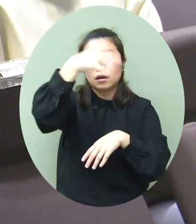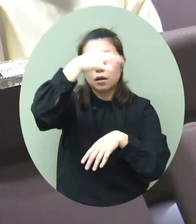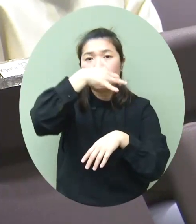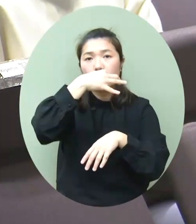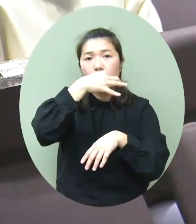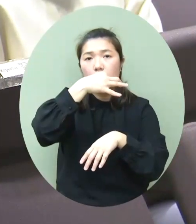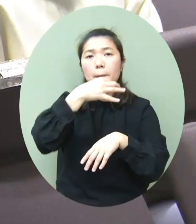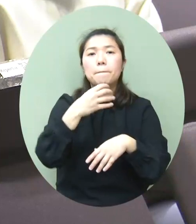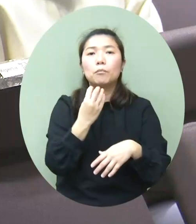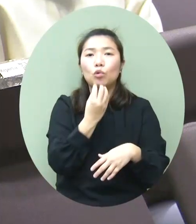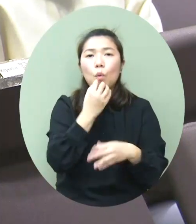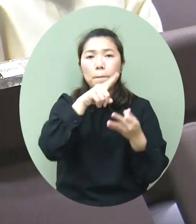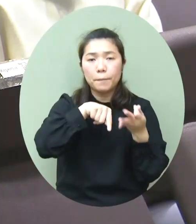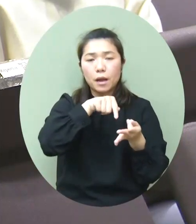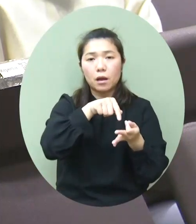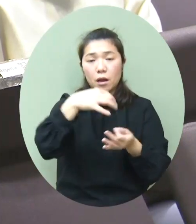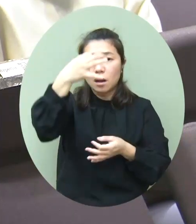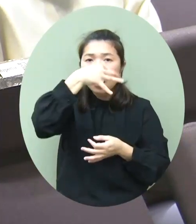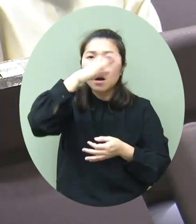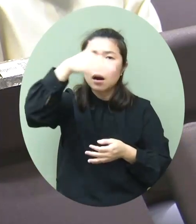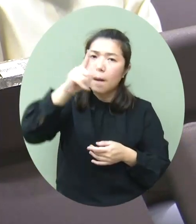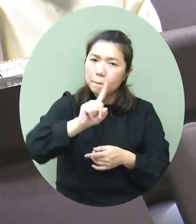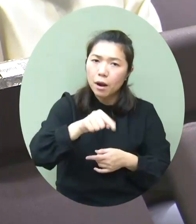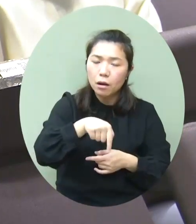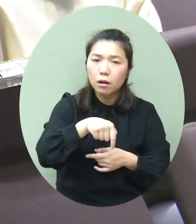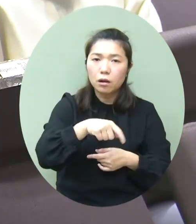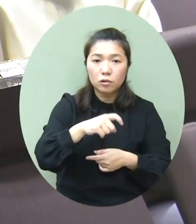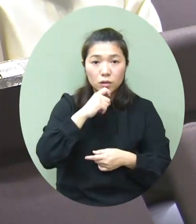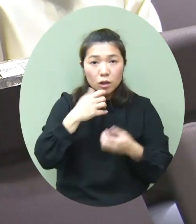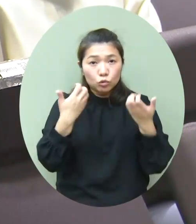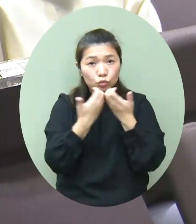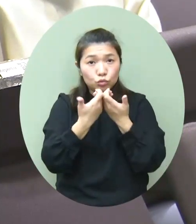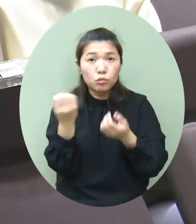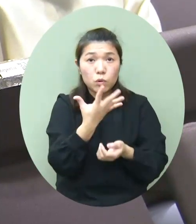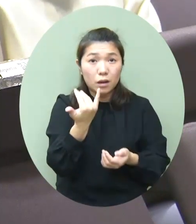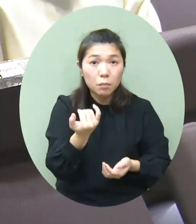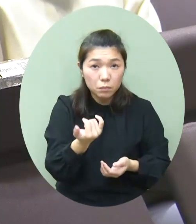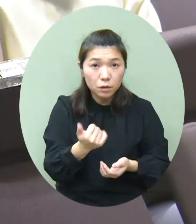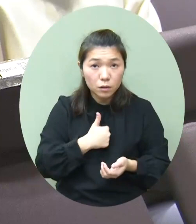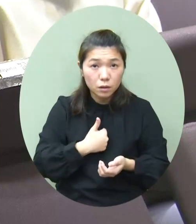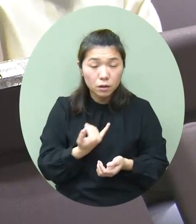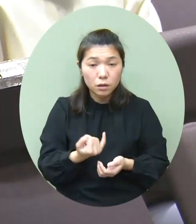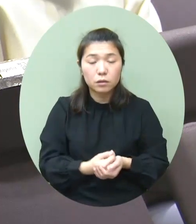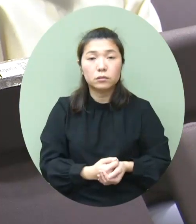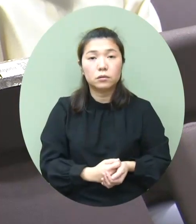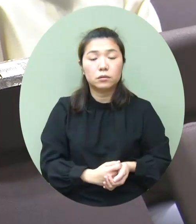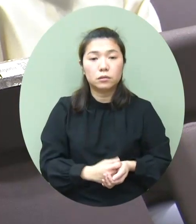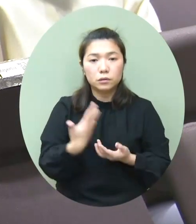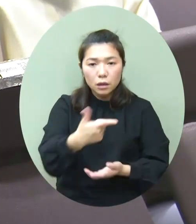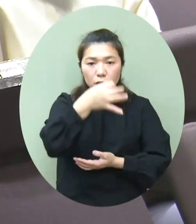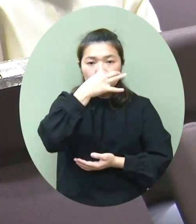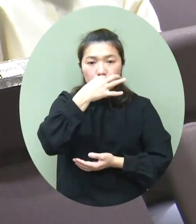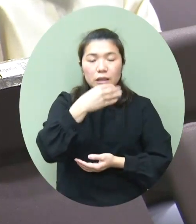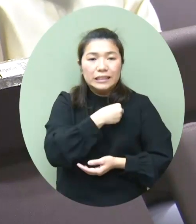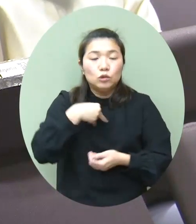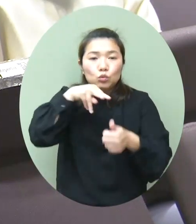管局就替默沙东订购了口服药物，请问怎样处方，这个使用量够